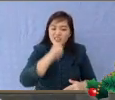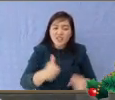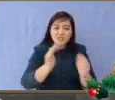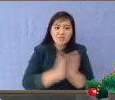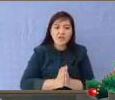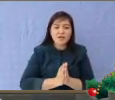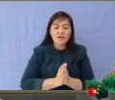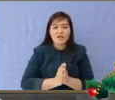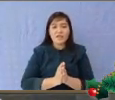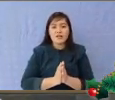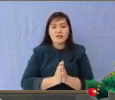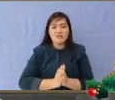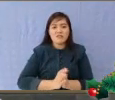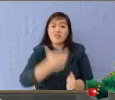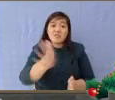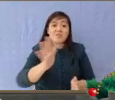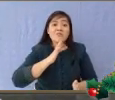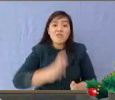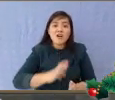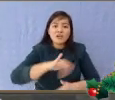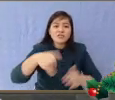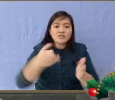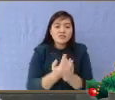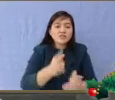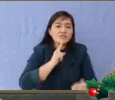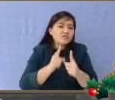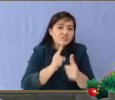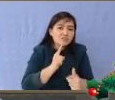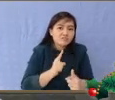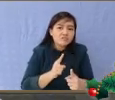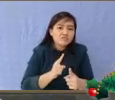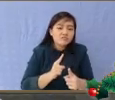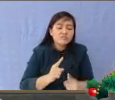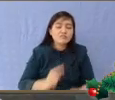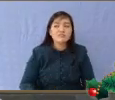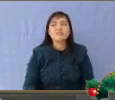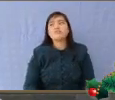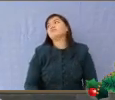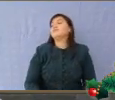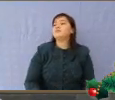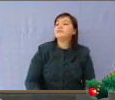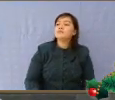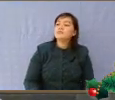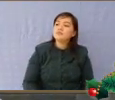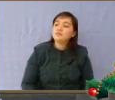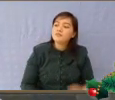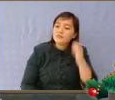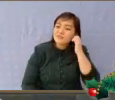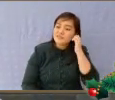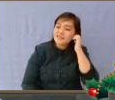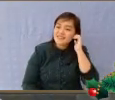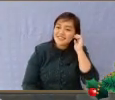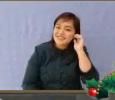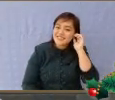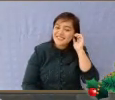Alam nyo ba yan? Marami pong tao nagtatanong, tapos pag sinagot mo yung tanong niya, hindi siya maniniwala. Nagtanong ka pa.